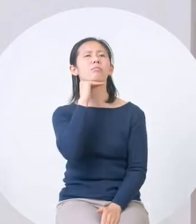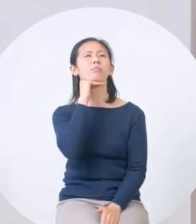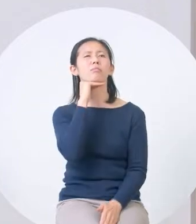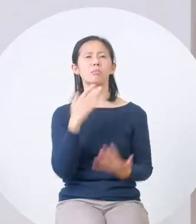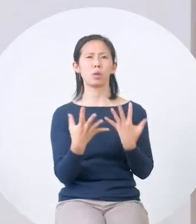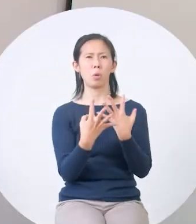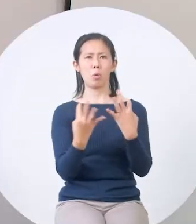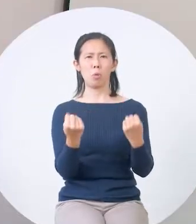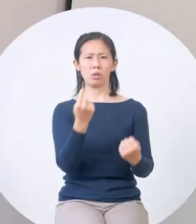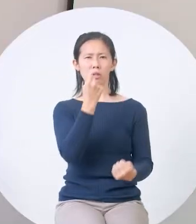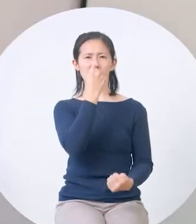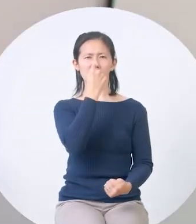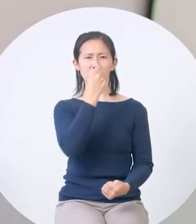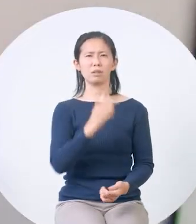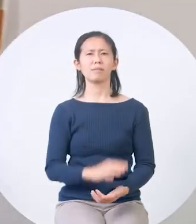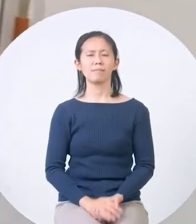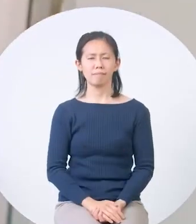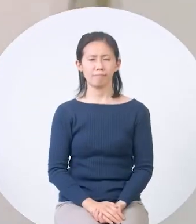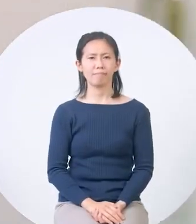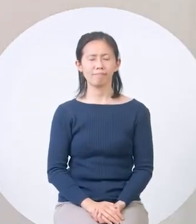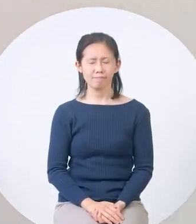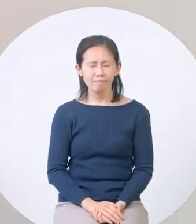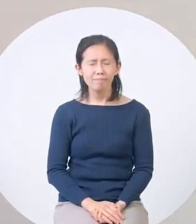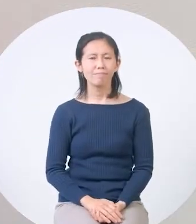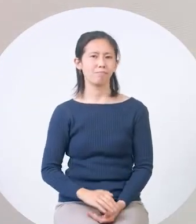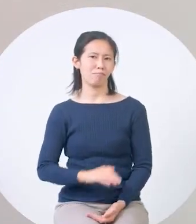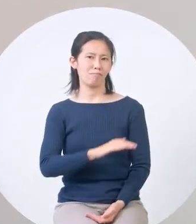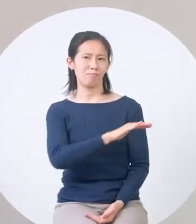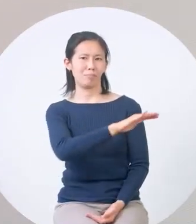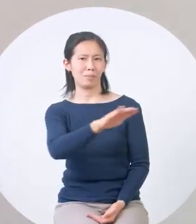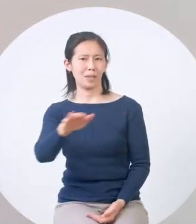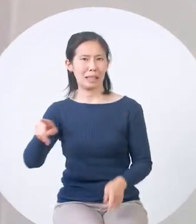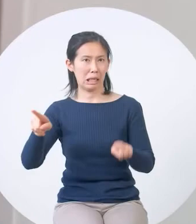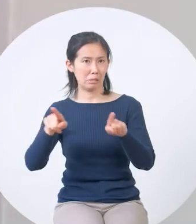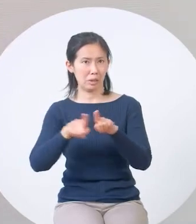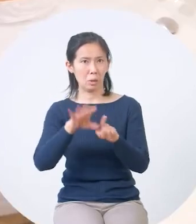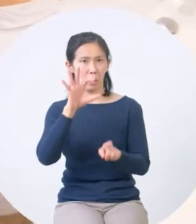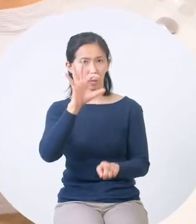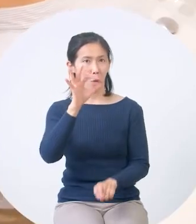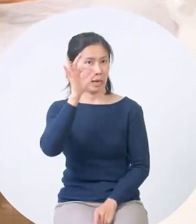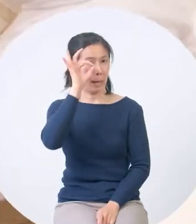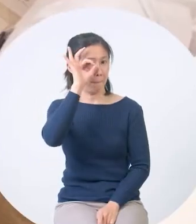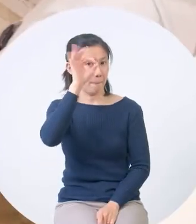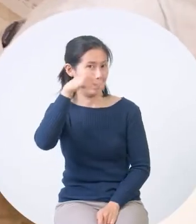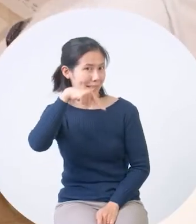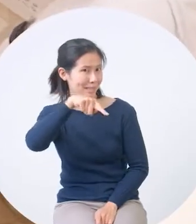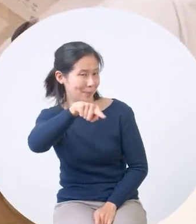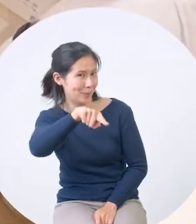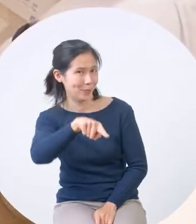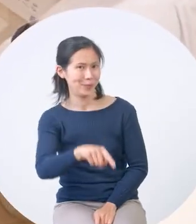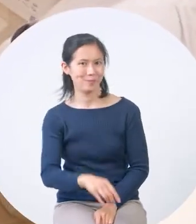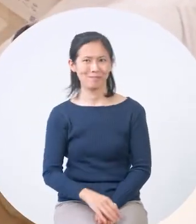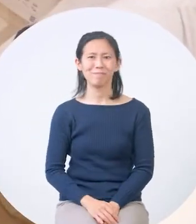ることが多い。 ここからですね、皆さん一旦トイレを見に行きましょうと。